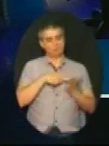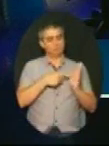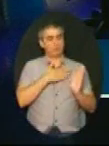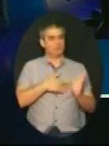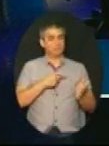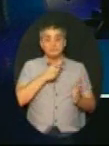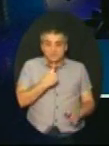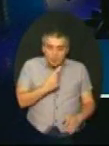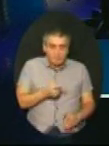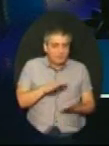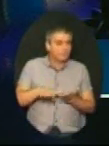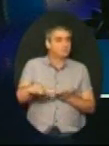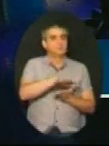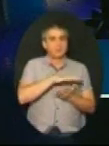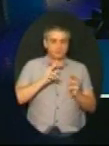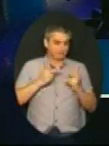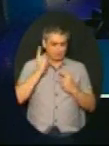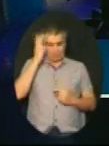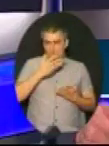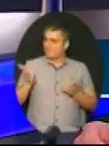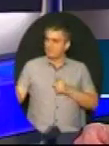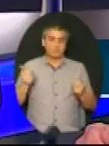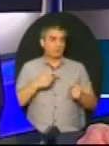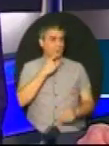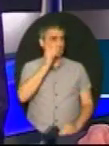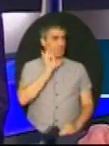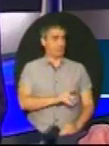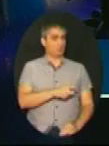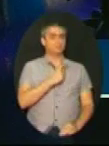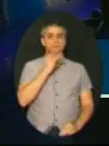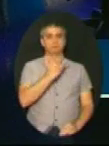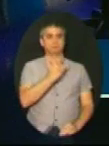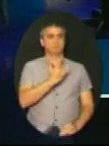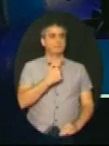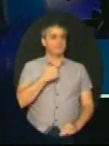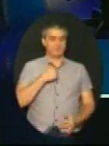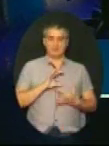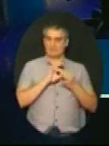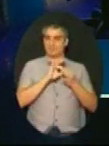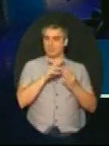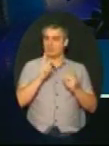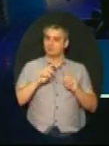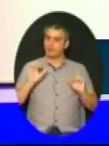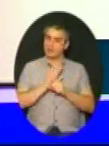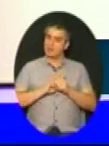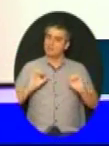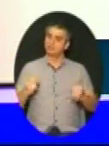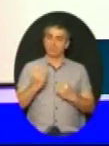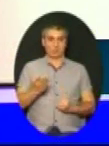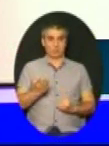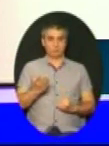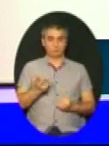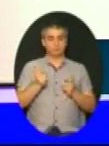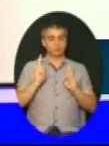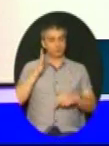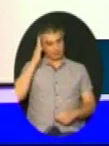רוצה. זה אומר פיזור שהציבור לא מבין אותו. אתה אומר התמקדות? כן. גם אני חושבת שאני מתחברת לעניין ההשתדלות במובן הזה ש...